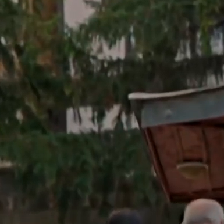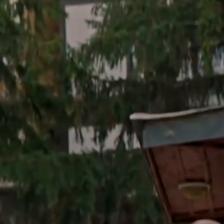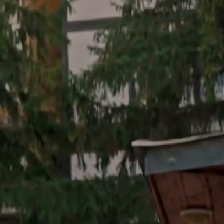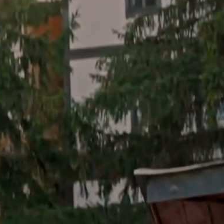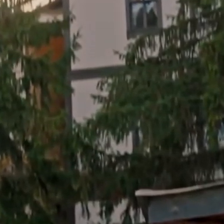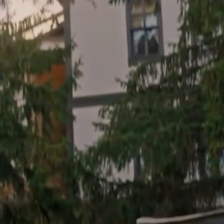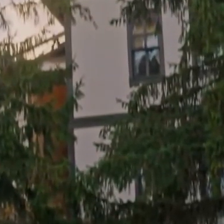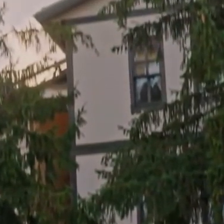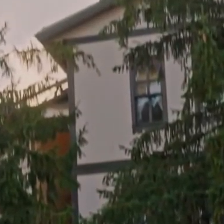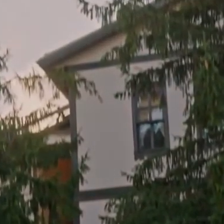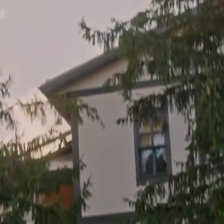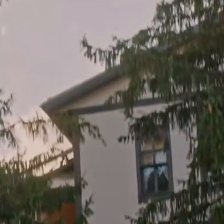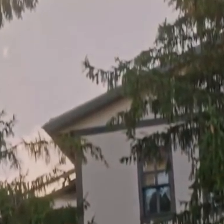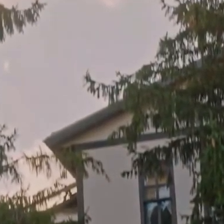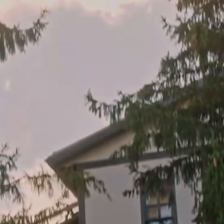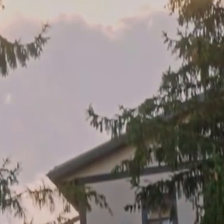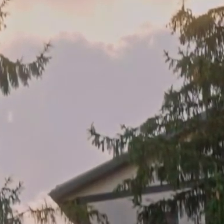10-15 kişi varlar.